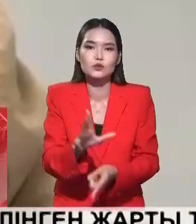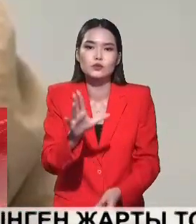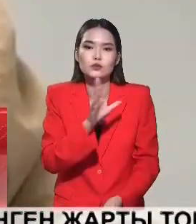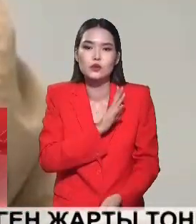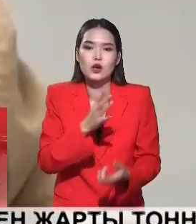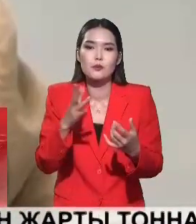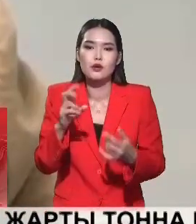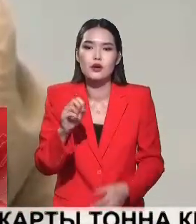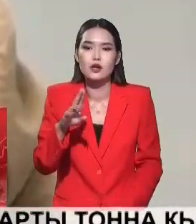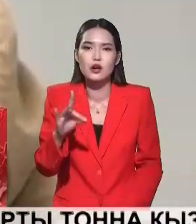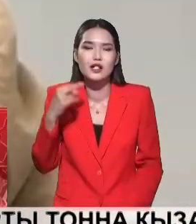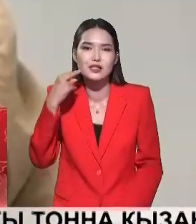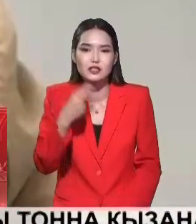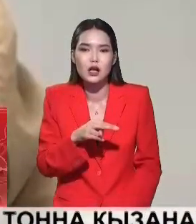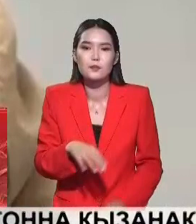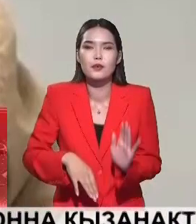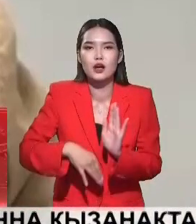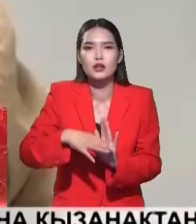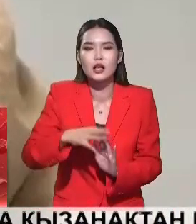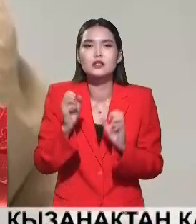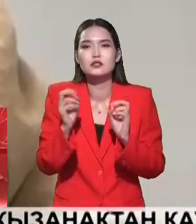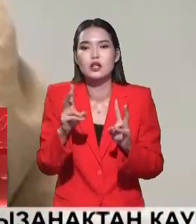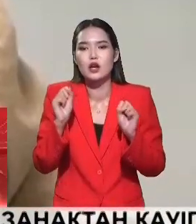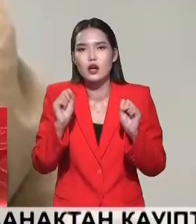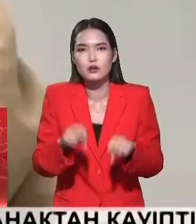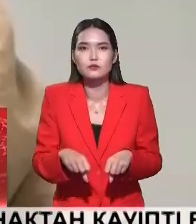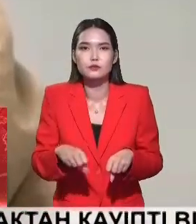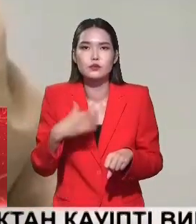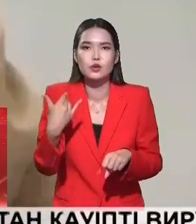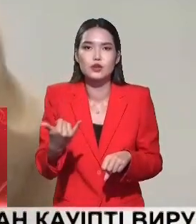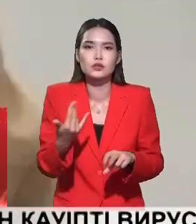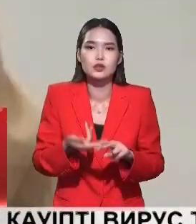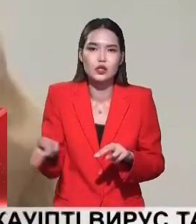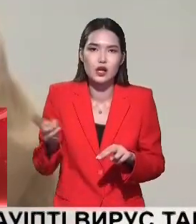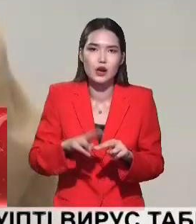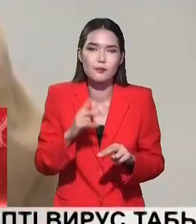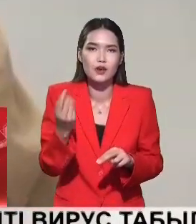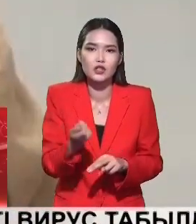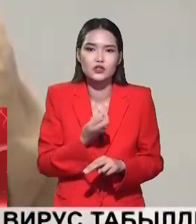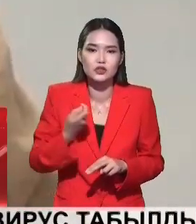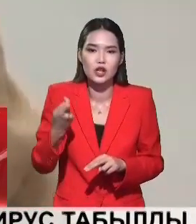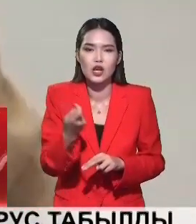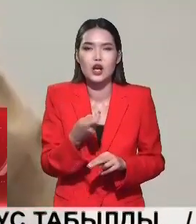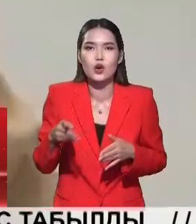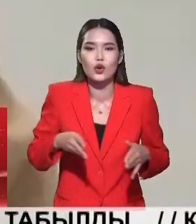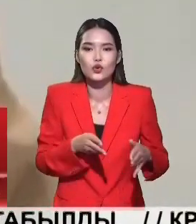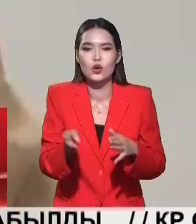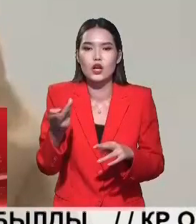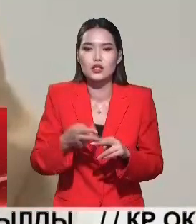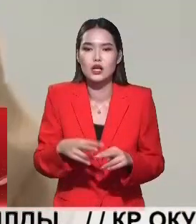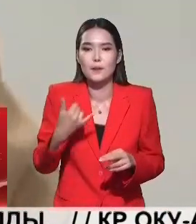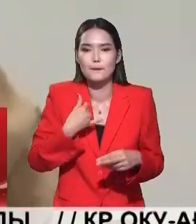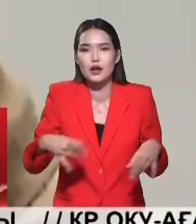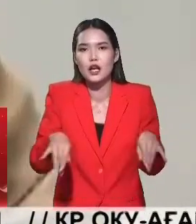Кадр сапасын қалай жақсартуға болады? Бұның жалғыз анық жолы ол біз